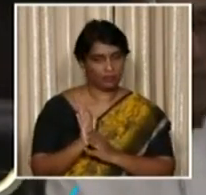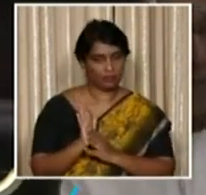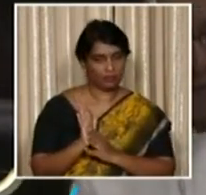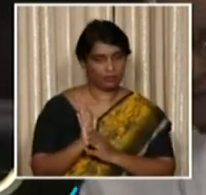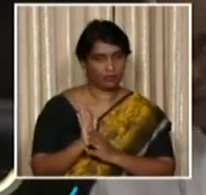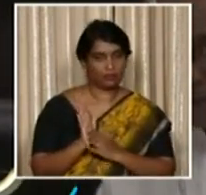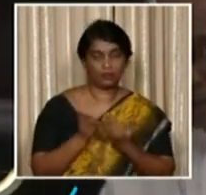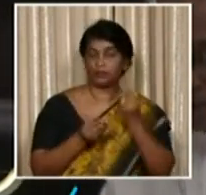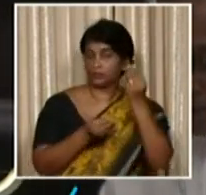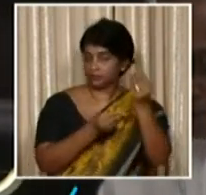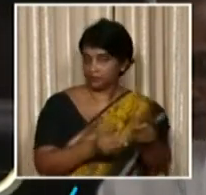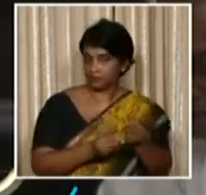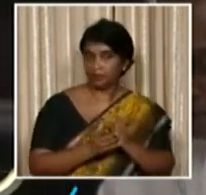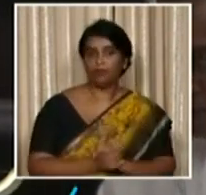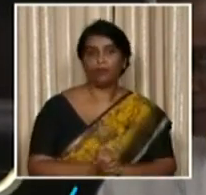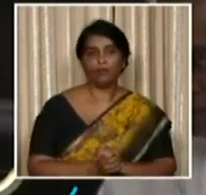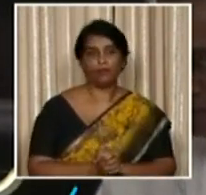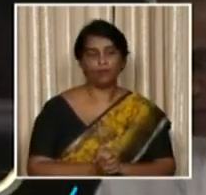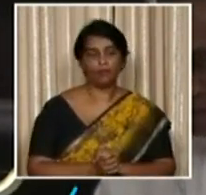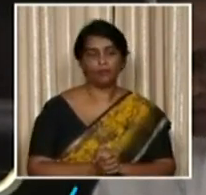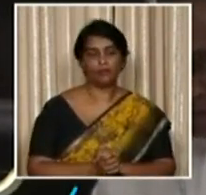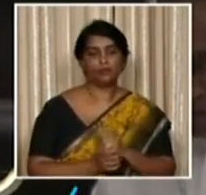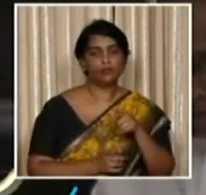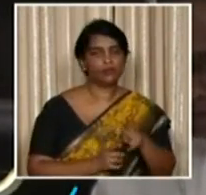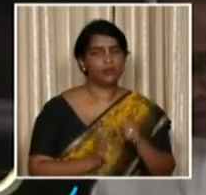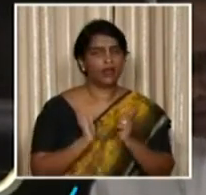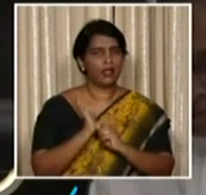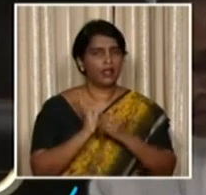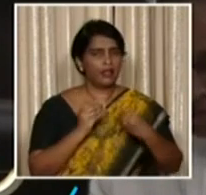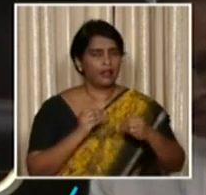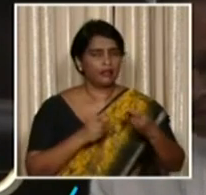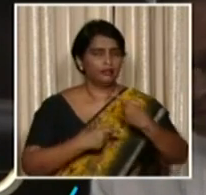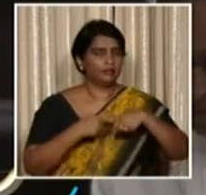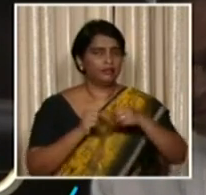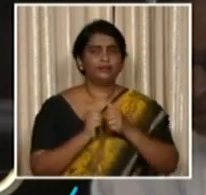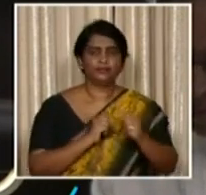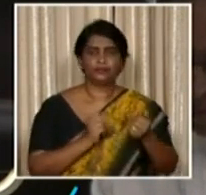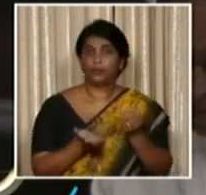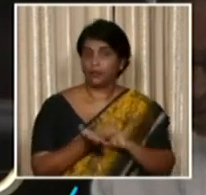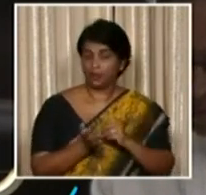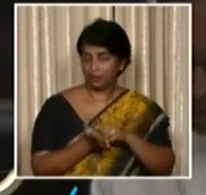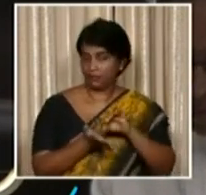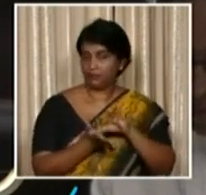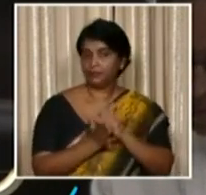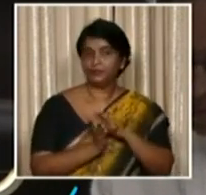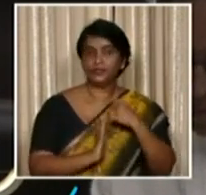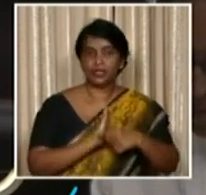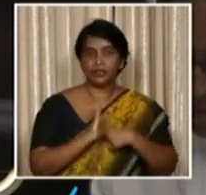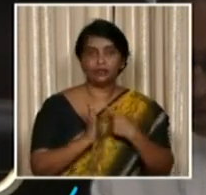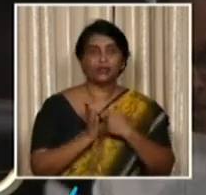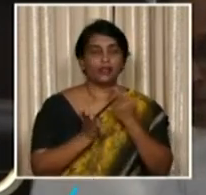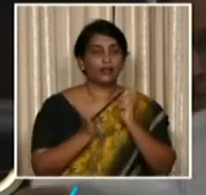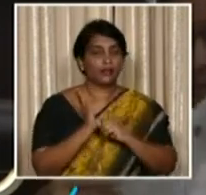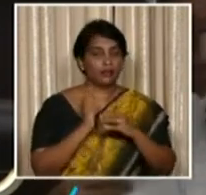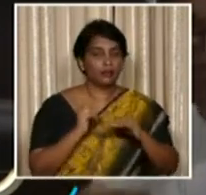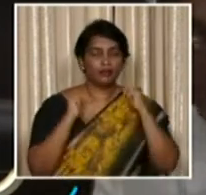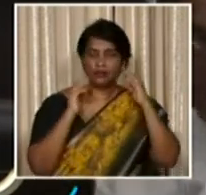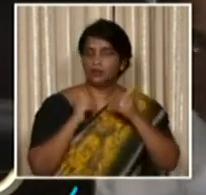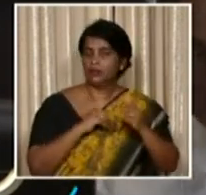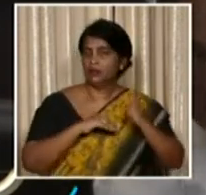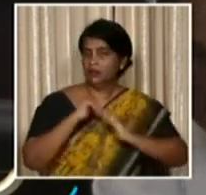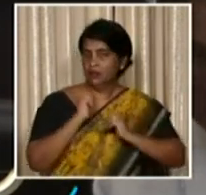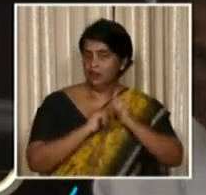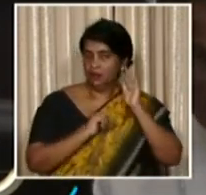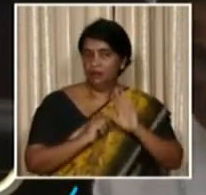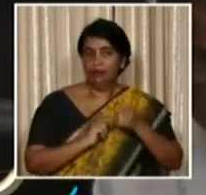සභාවේට යොමු කරලා මේ ස්වෛරී ණය තිරසරභාවයේ නැවත ඇති කිරීමට දේශීය ණය ප්‍රශස්තීකරණ ක්‍රියාත්මක කිරීම